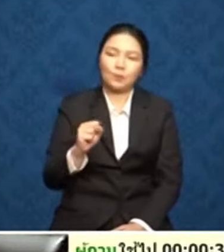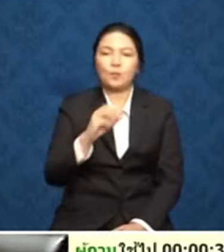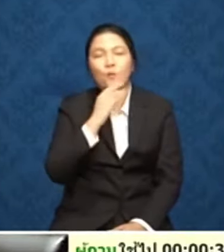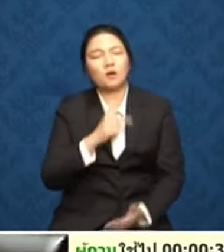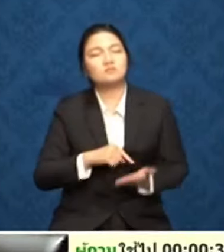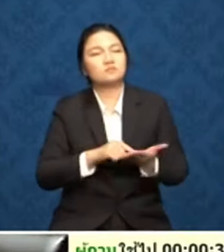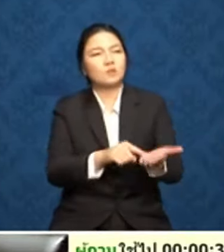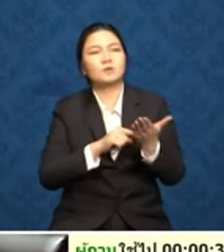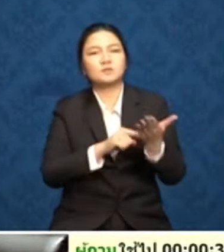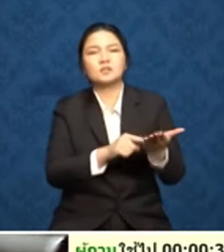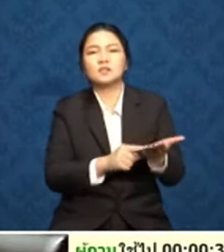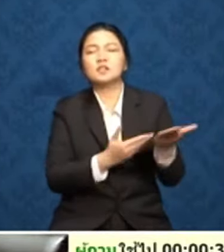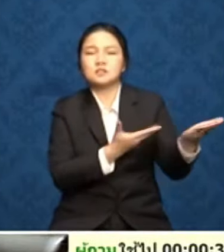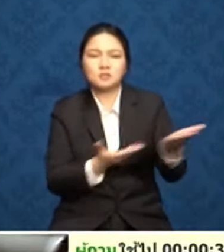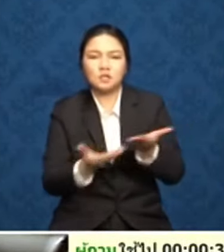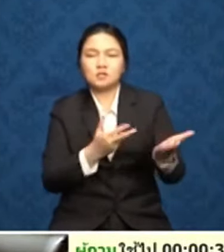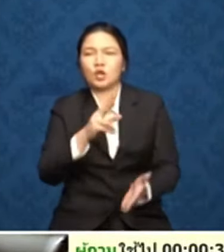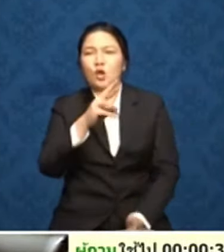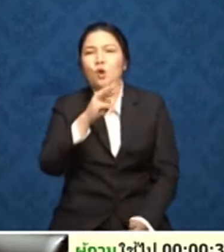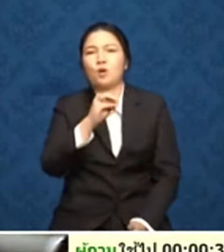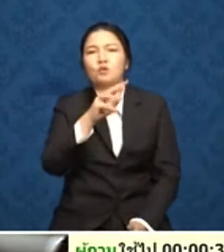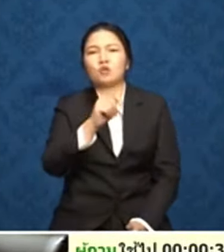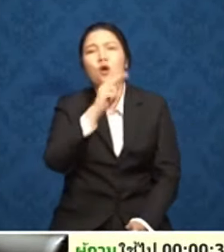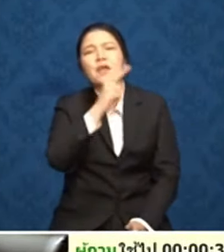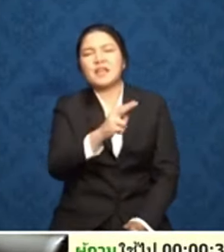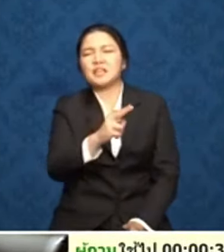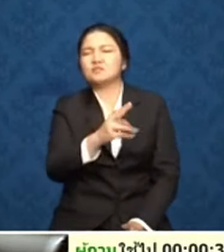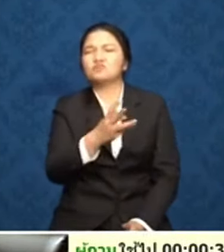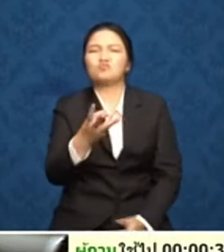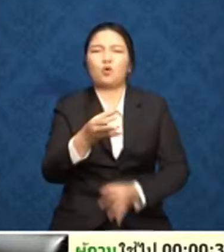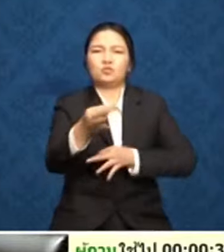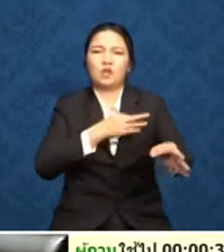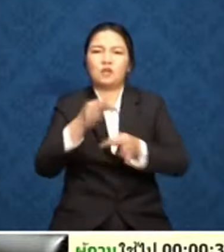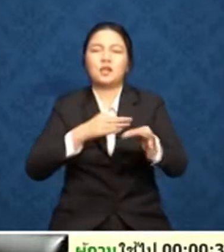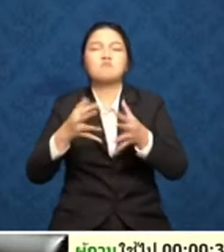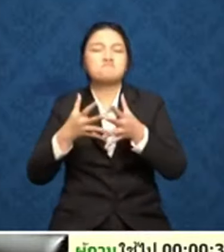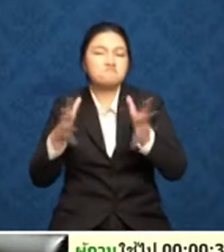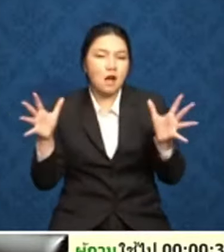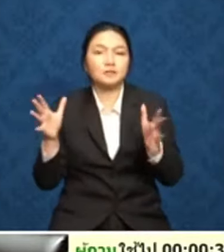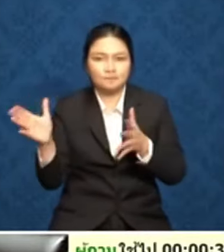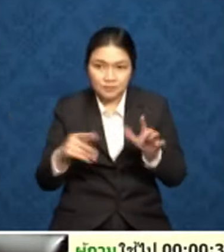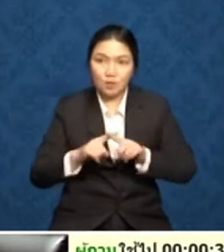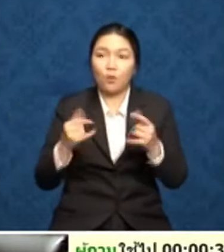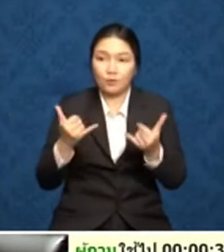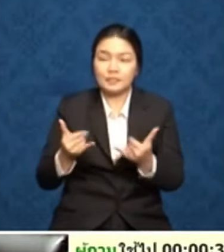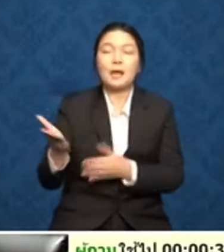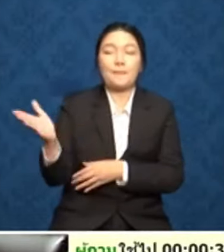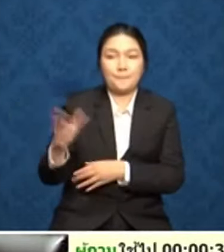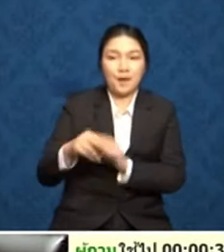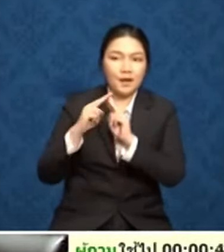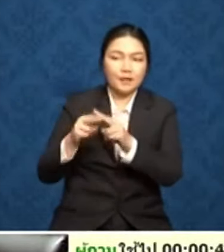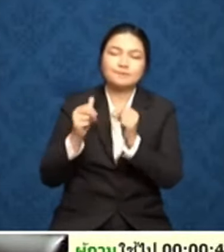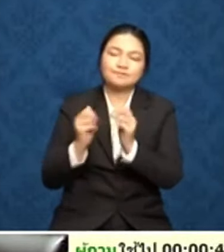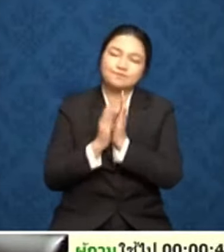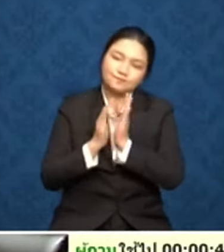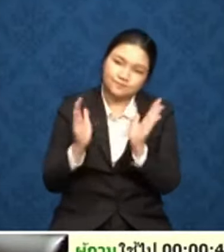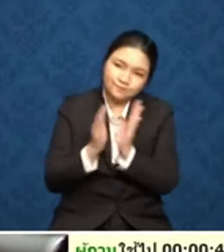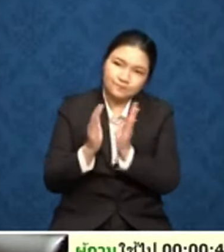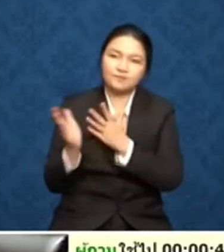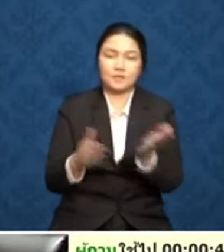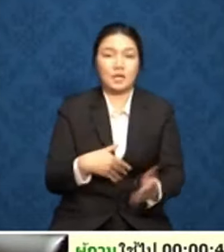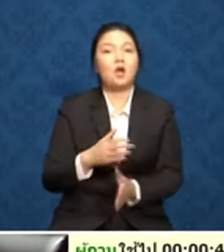ตรีเนี่ยจะมาตอบด้วยตัวเองดังนั้นดิฉันต้องขอบคุณด้วยใจจริงค่ะแล้วก็อยากที่จะให้ท่านรัฐมนตรีท่